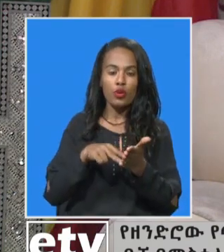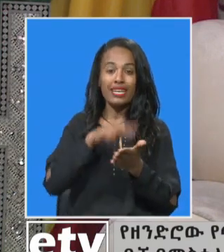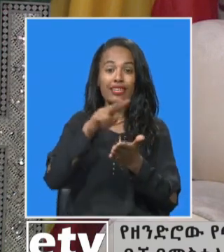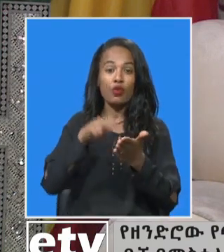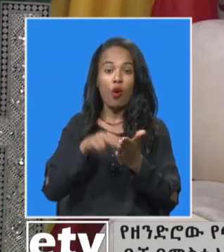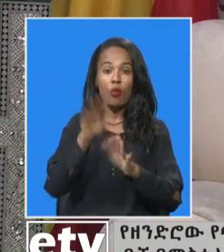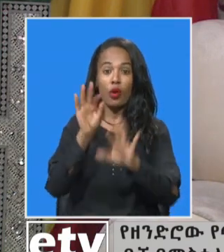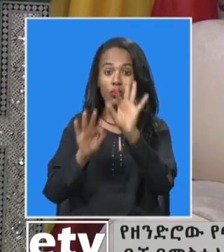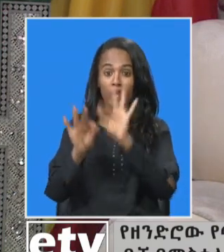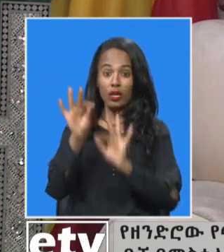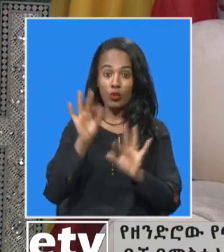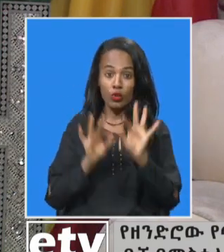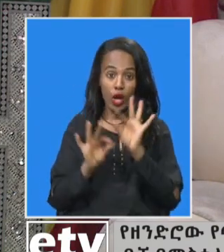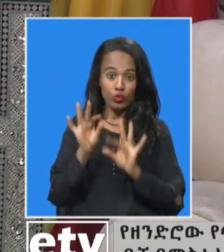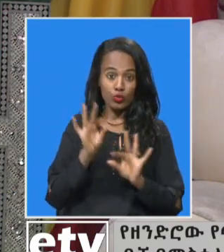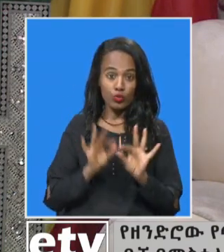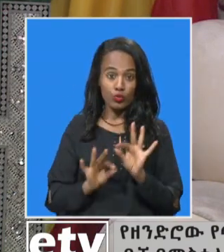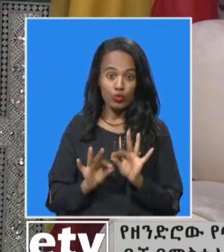ከየተቋማቱ የተውጣጡ